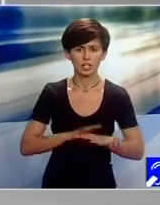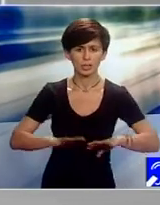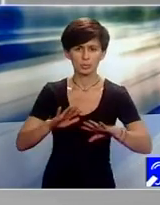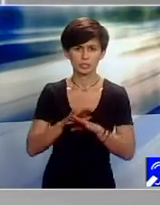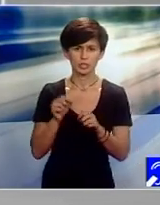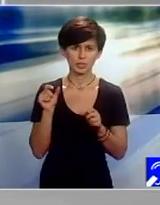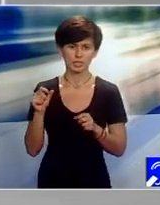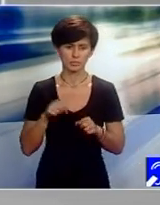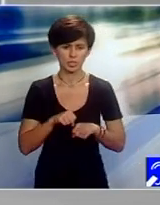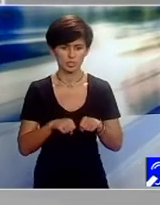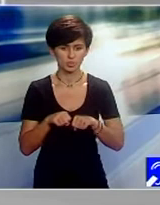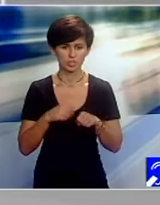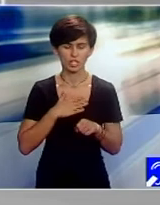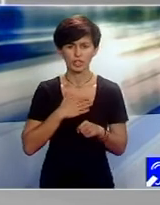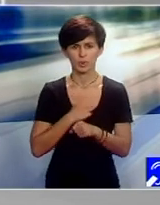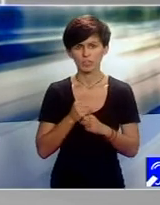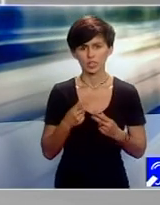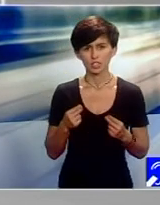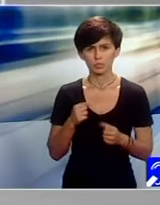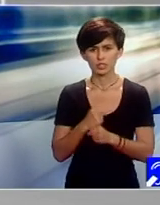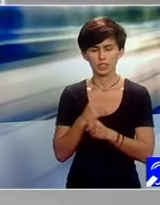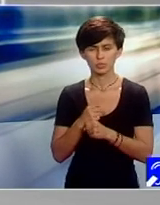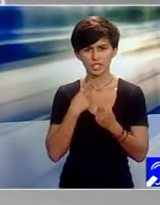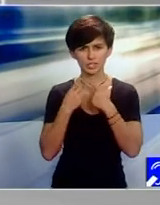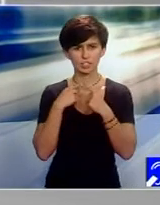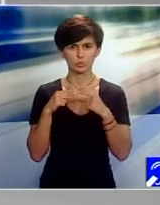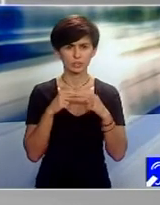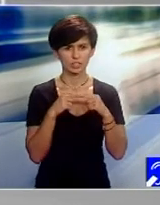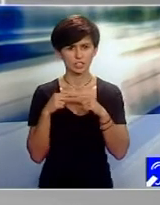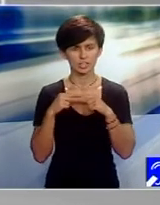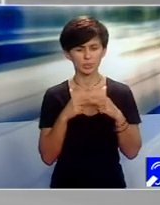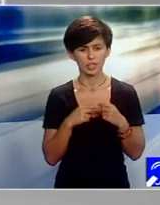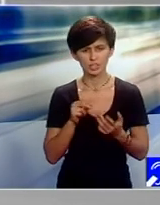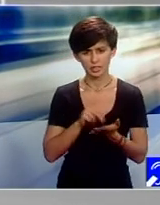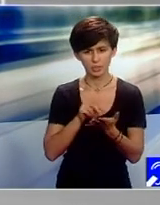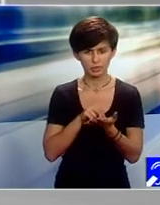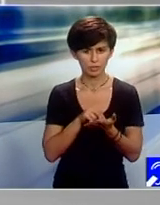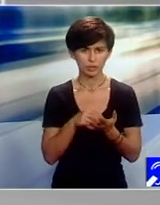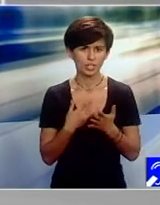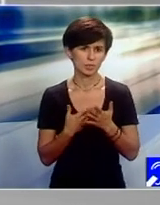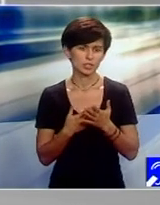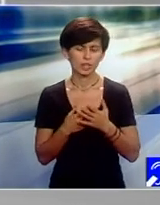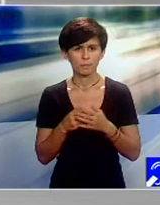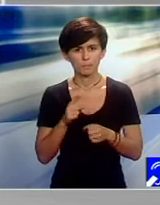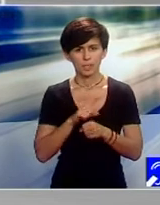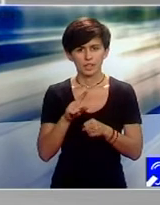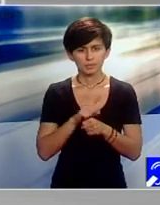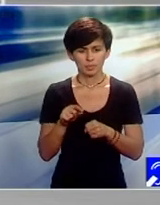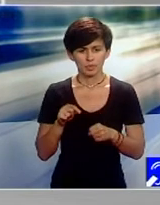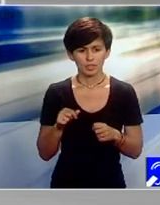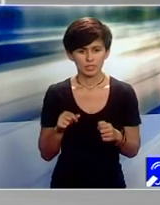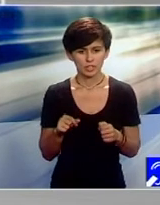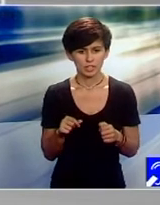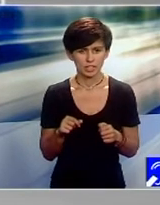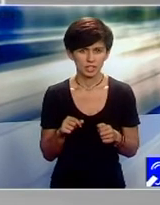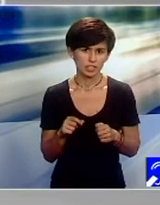multă muncă de lobby în spate, de discuții, de dezbateri cu autoritățile, de propuneri, încât lucrurile să se miște spre o